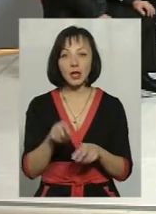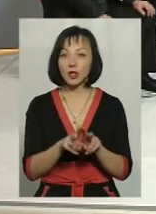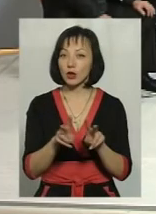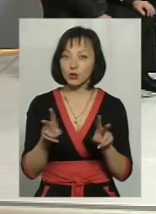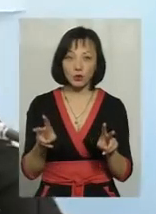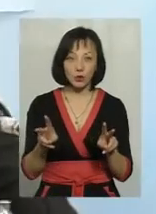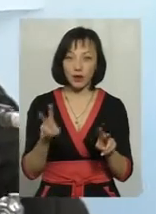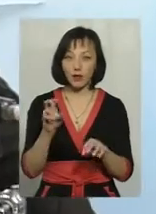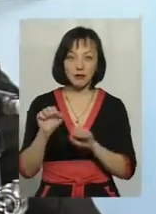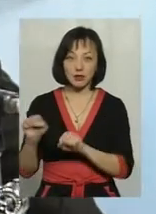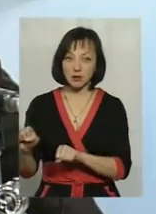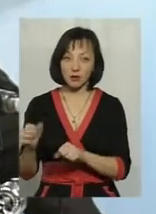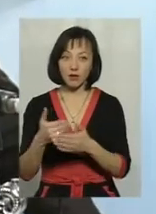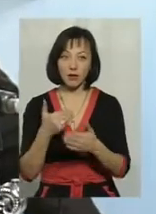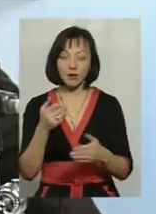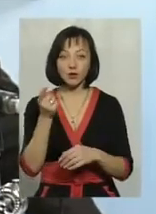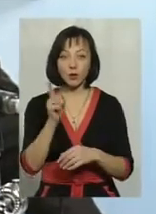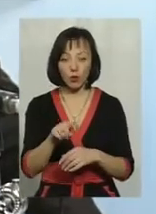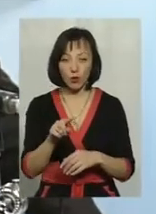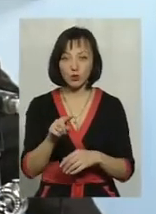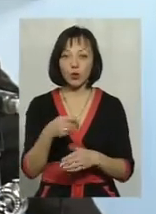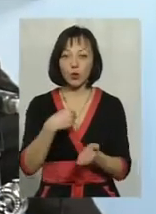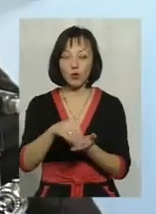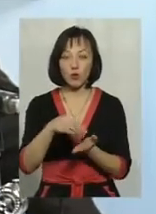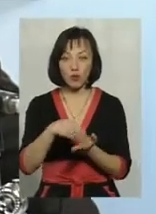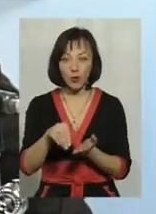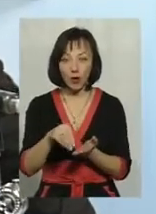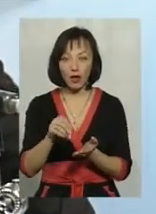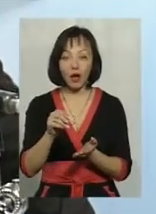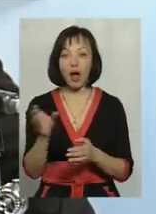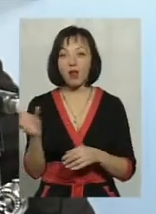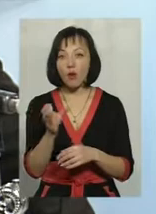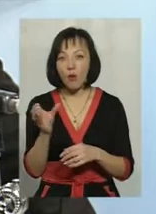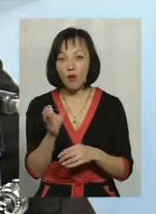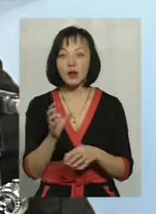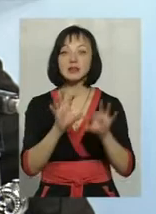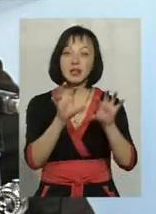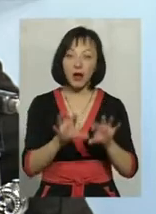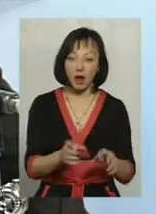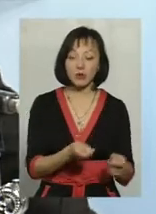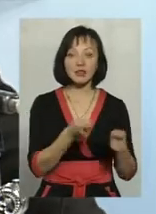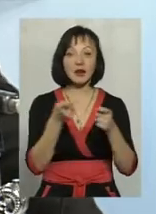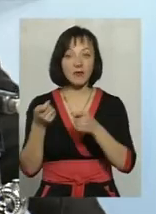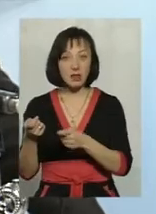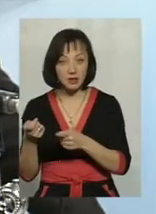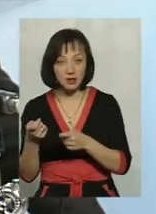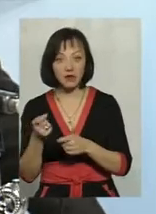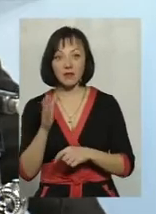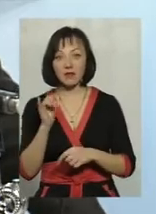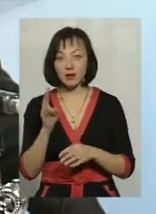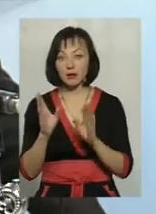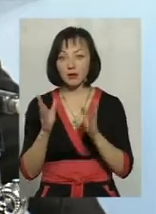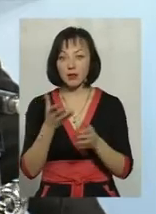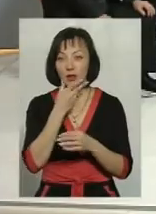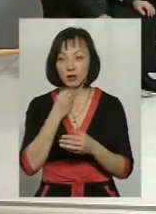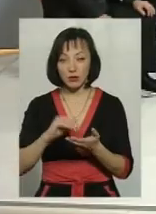ніхто не застрахований від того, що він купляє алкоголь, який легально прийшов на ринок, і він буде